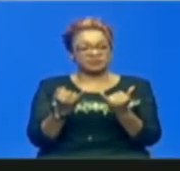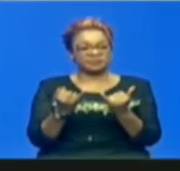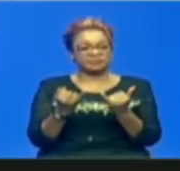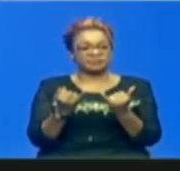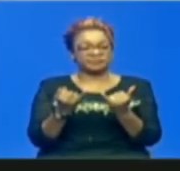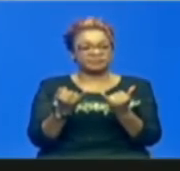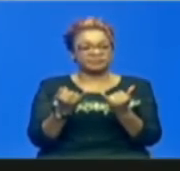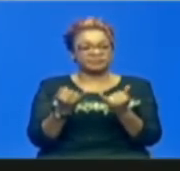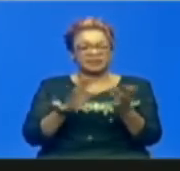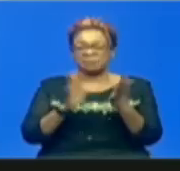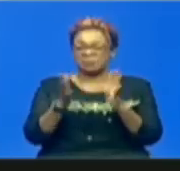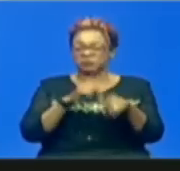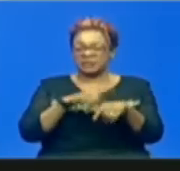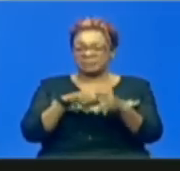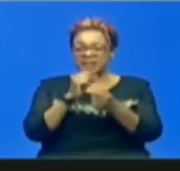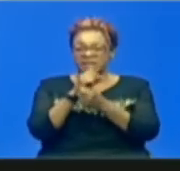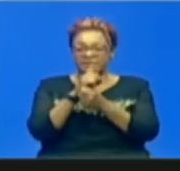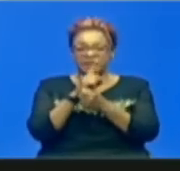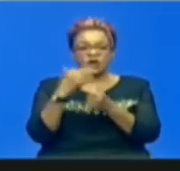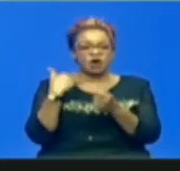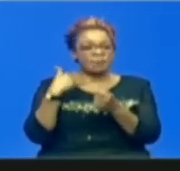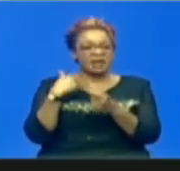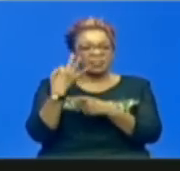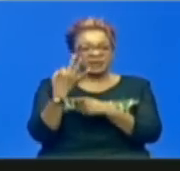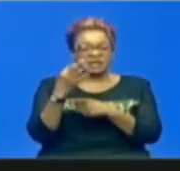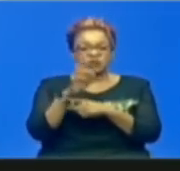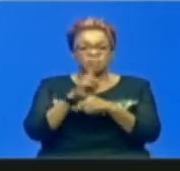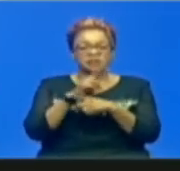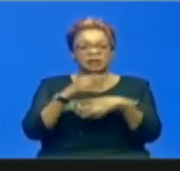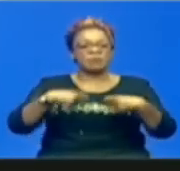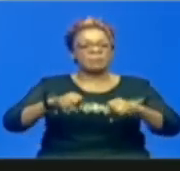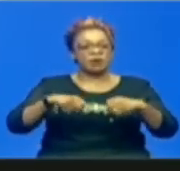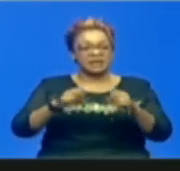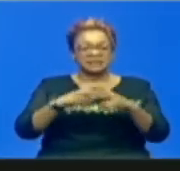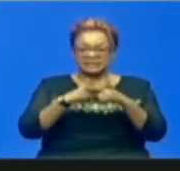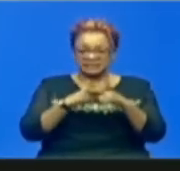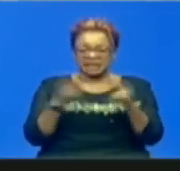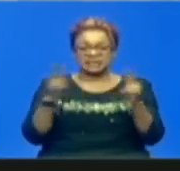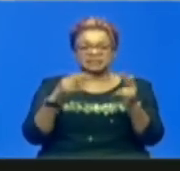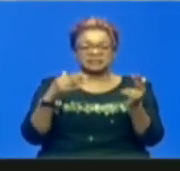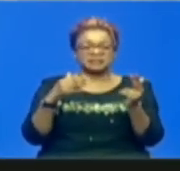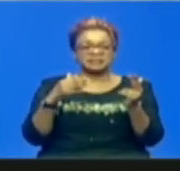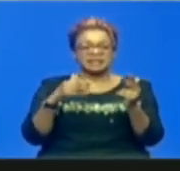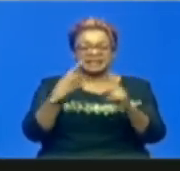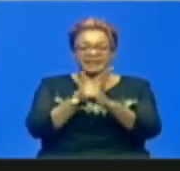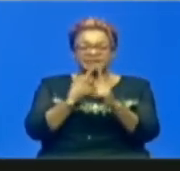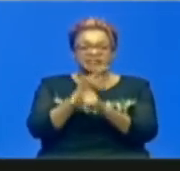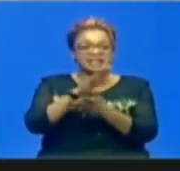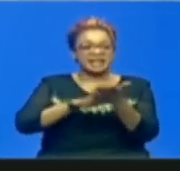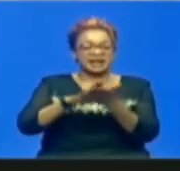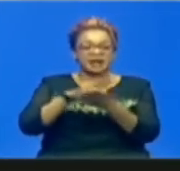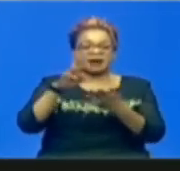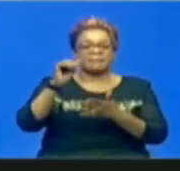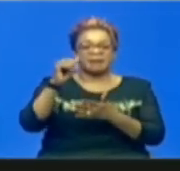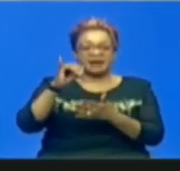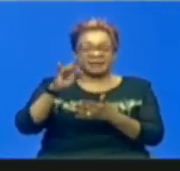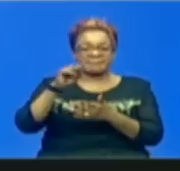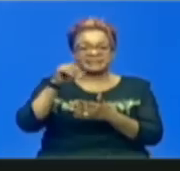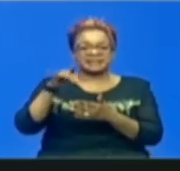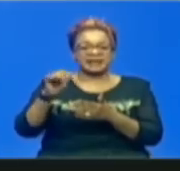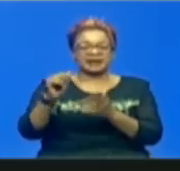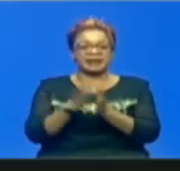Mwendo wa saa 5, wezi watatu wakitumia bodaboda walianza kutekeleza wizi katika maeneo tofauti ya Rabai, Mazeras na